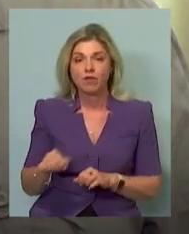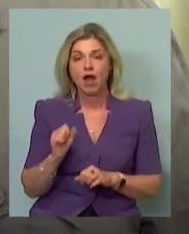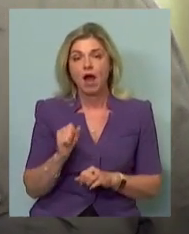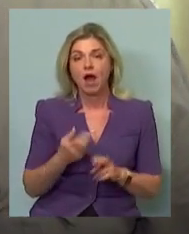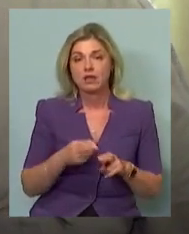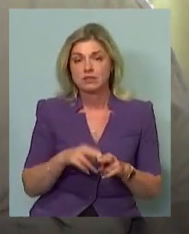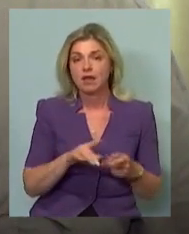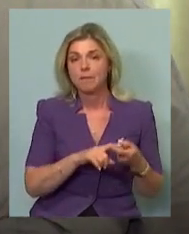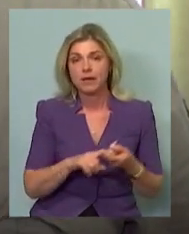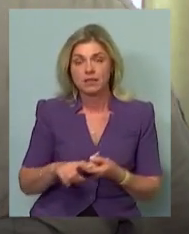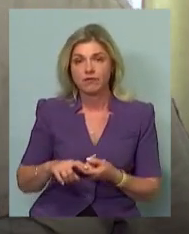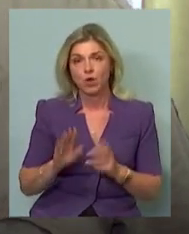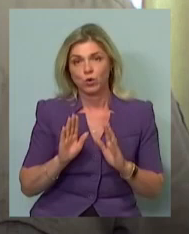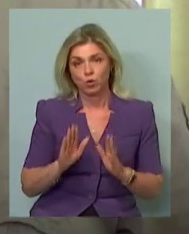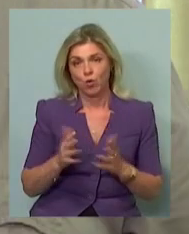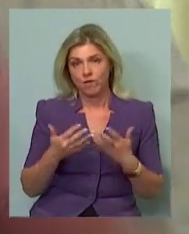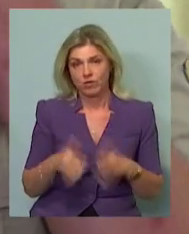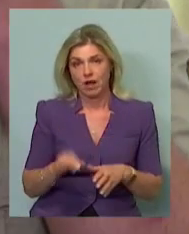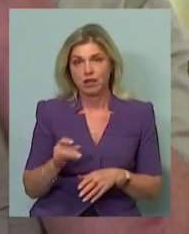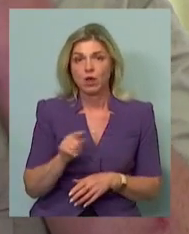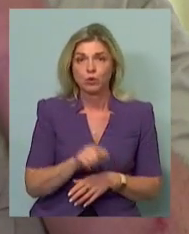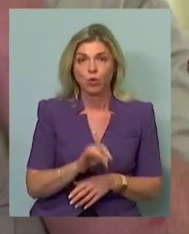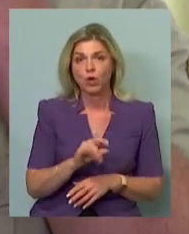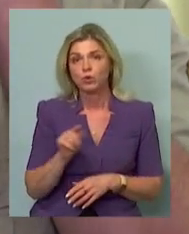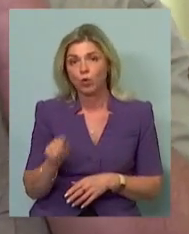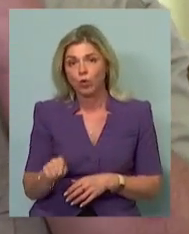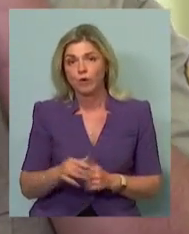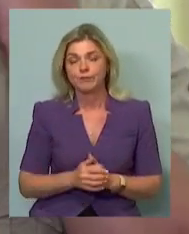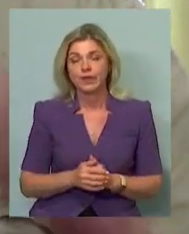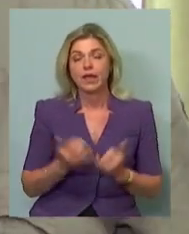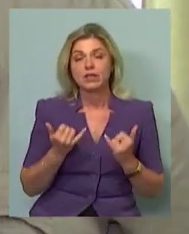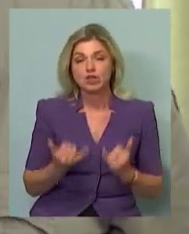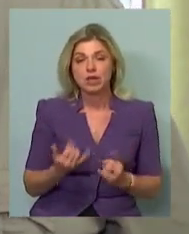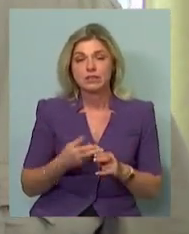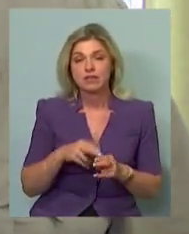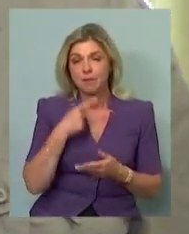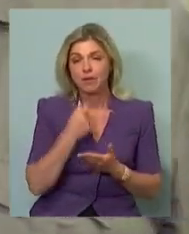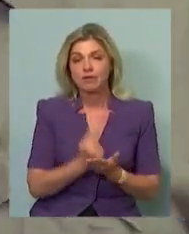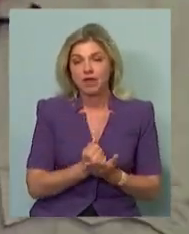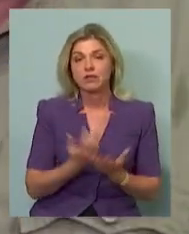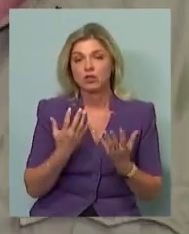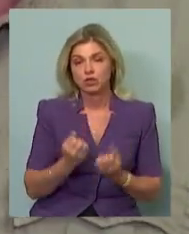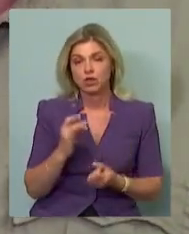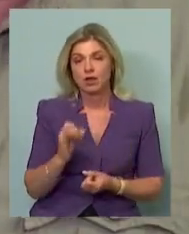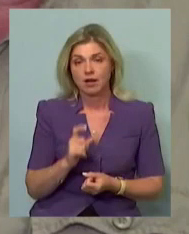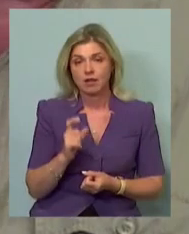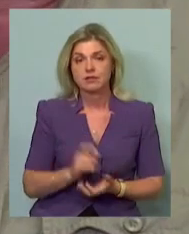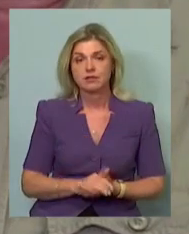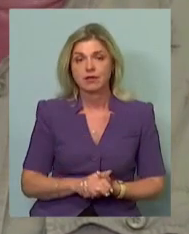призвело тільки до втрати і того, і того. З часом зараз це підтвердило ще раз із